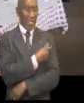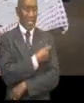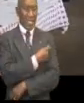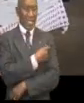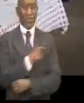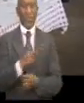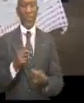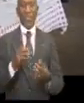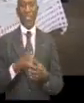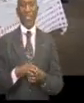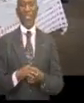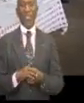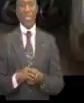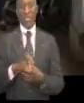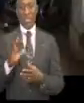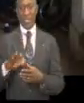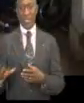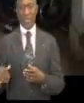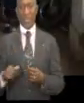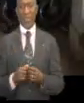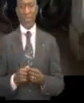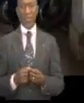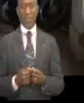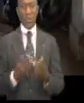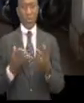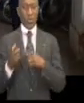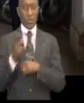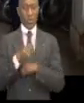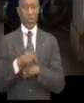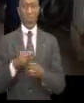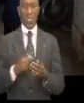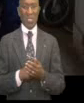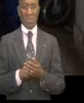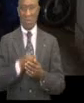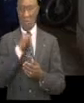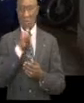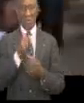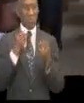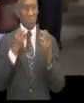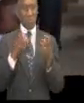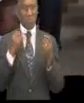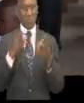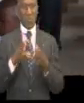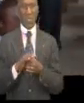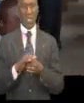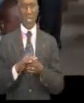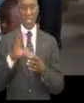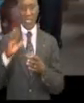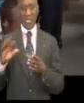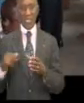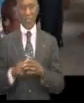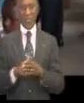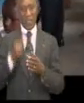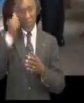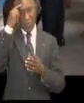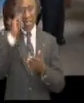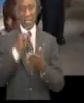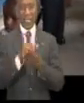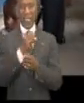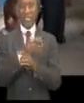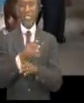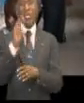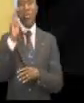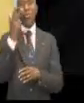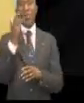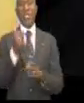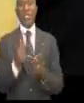n'y a plus d'engouement comme au 1er et au 2e jour du début de la vaccination. Quelques rares cas de résistance ont été signalés, mais les parents qui